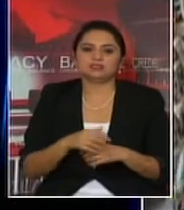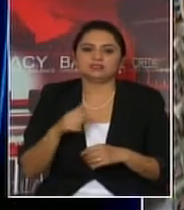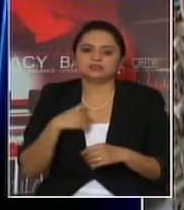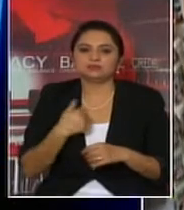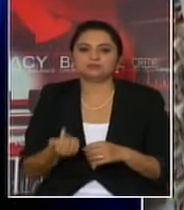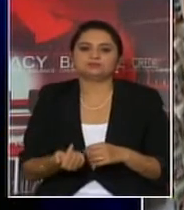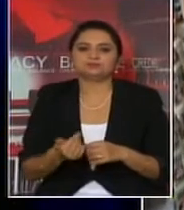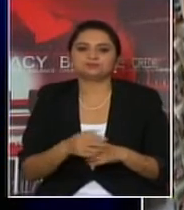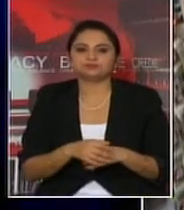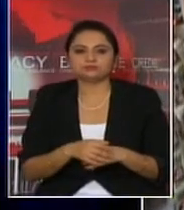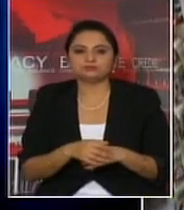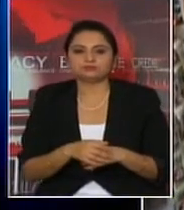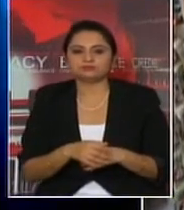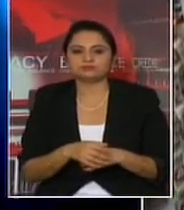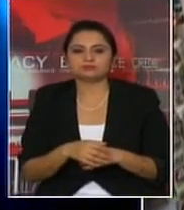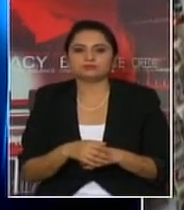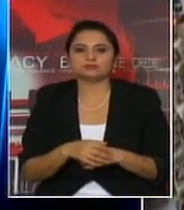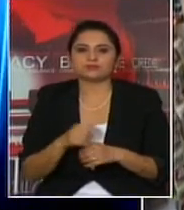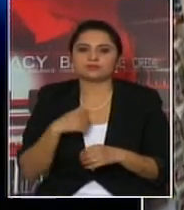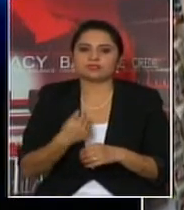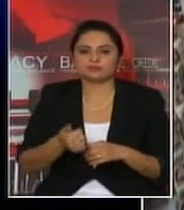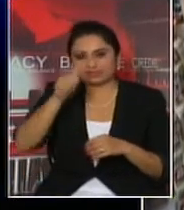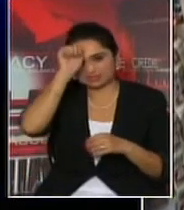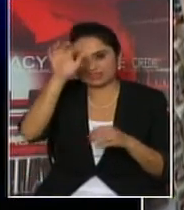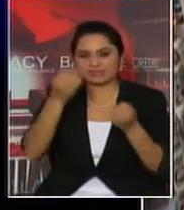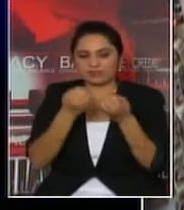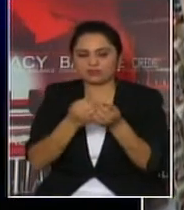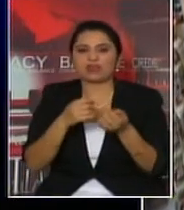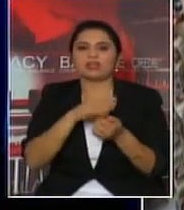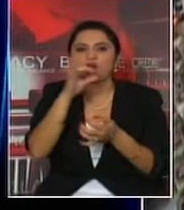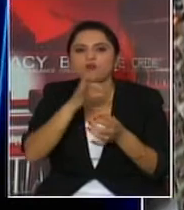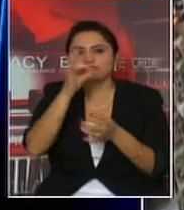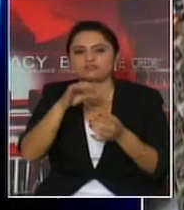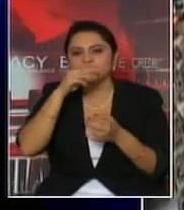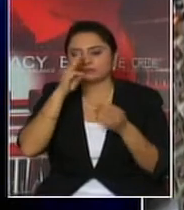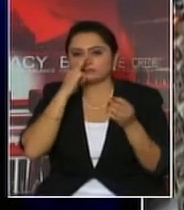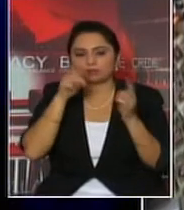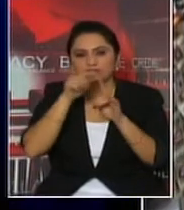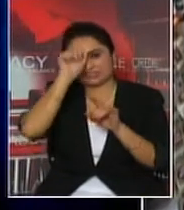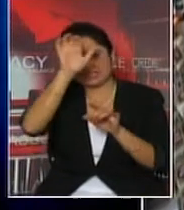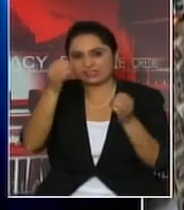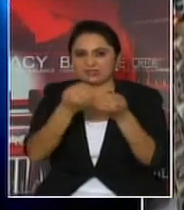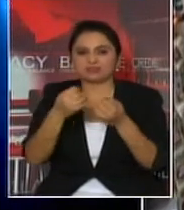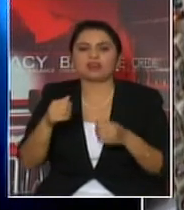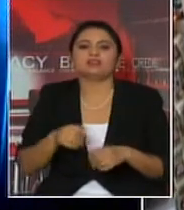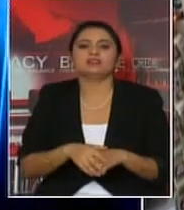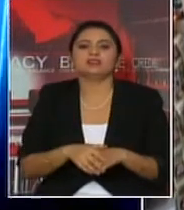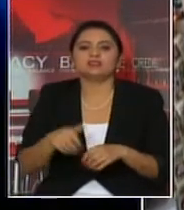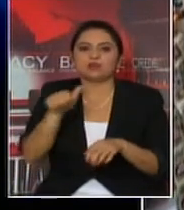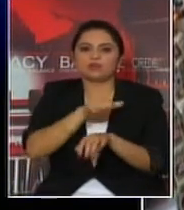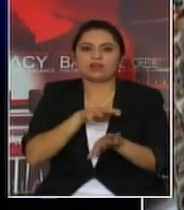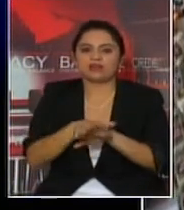चाहिँ यहाँको डिलर हुनुहुन्छ, उहाँलाई मैले जानकारी चाहिँ गराएँ यस्तो रहेछ भनेको, उहाँले ठिक छ म चेन्ज गरिदिँदा भन्नुभयो।